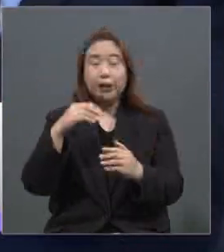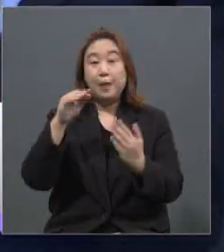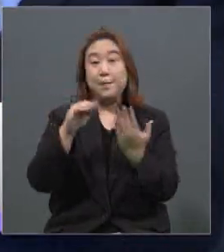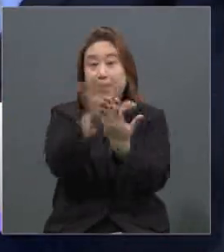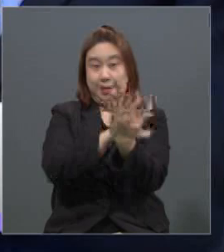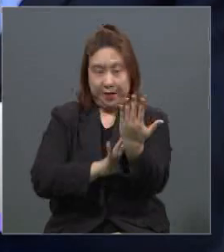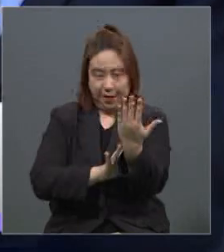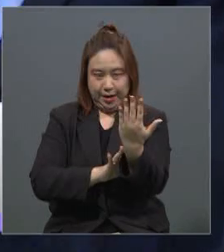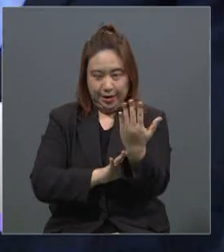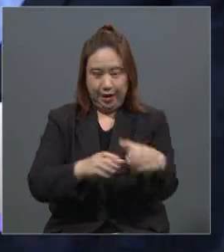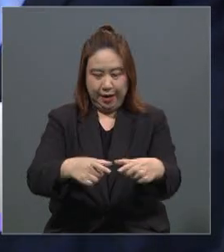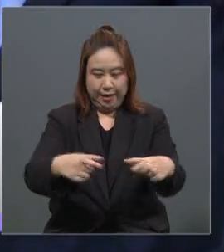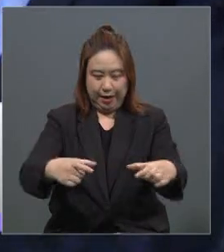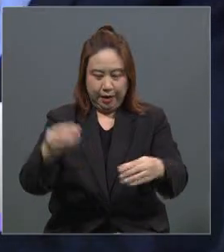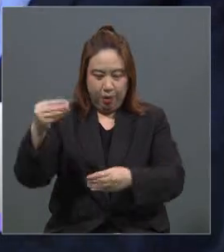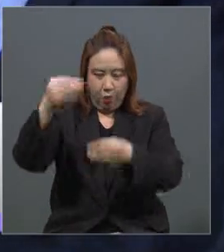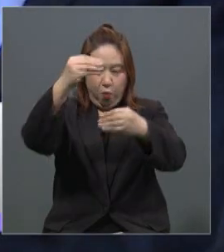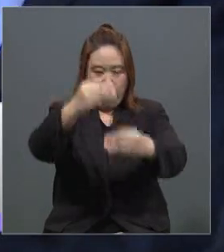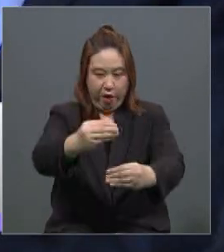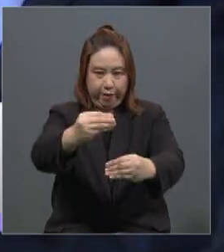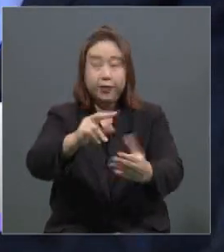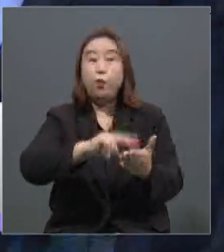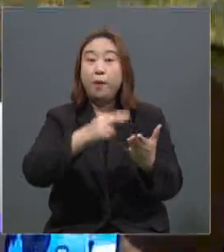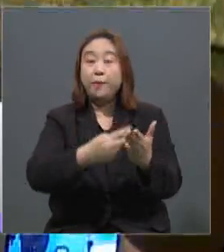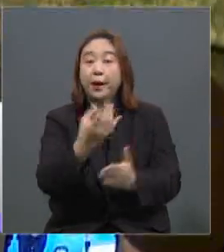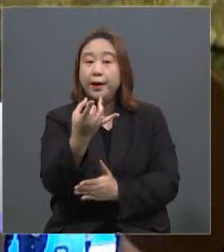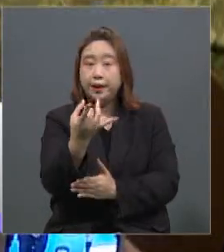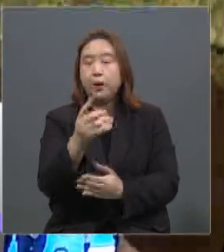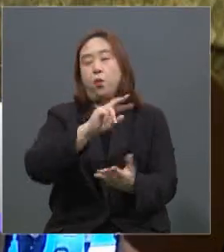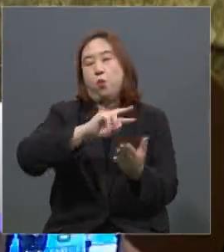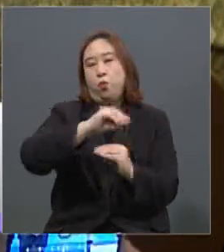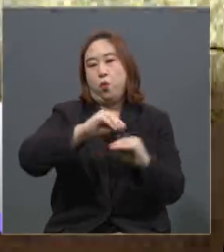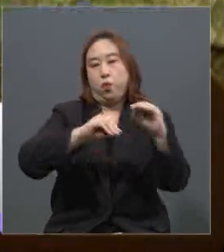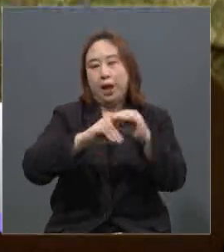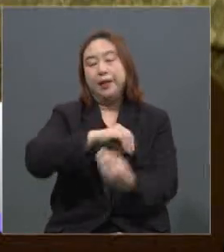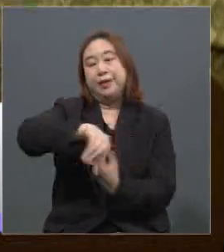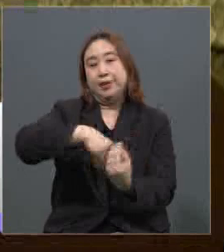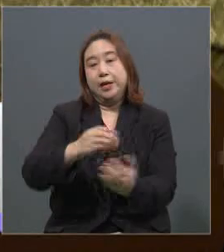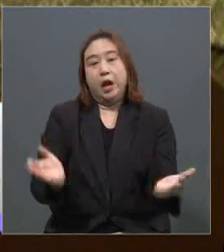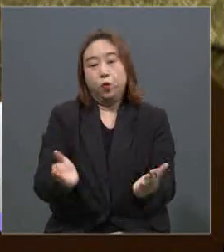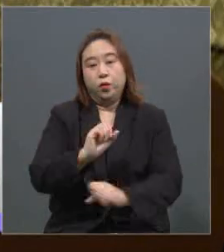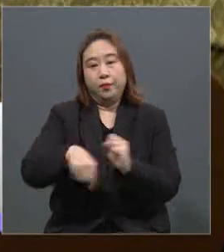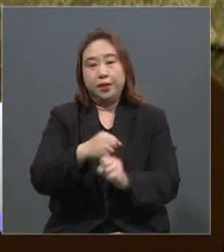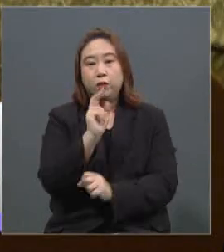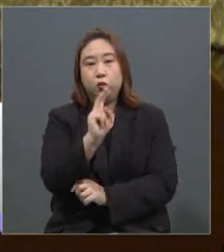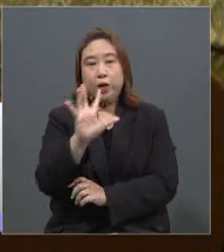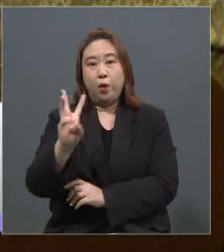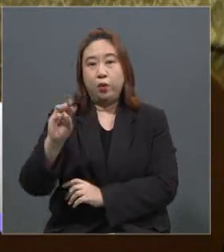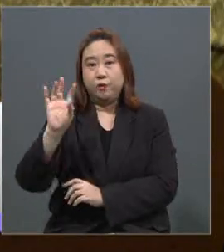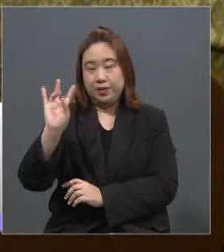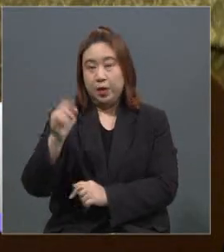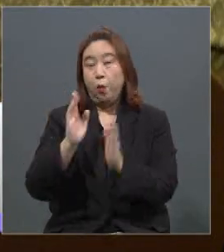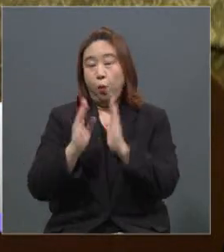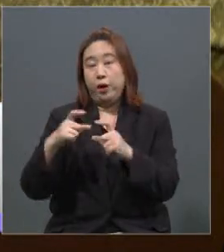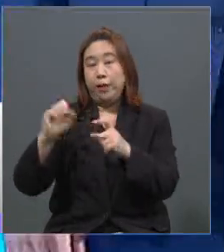ระเทศไยวางลงบุลถ่นเพื่อสื่อสรรญญาณว่าโครงการกระตุ้นเศษฐกิปี 2,56767 ผ่านผู้มีบัสวรดีการ